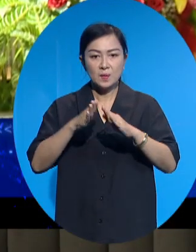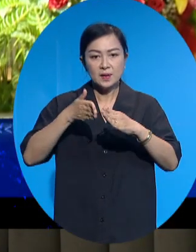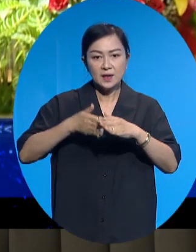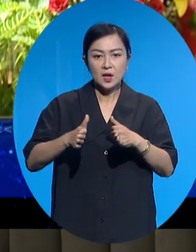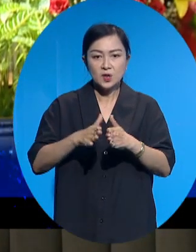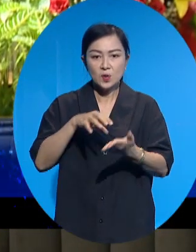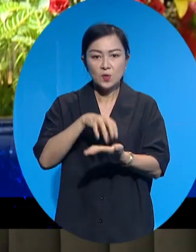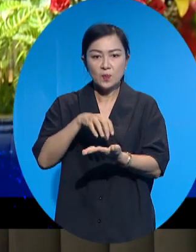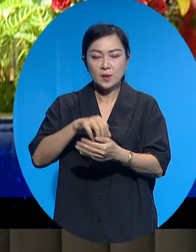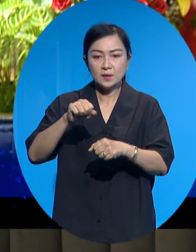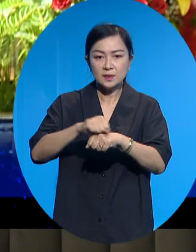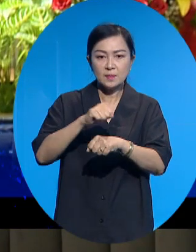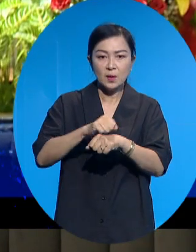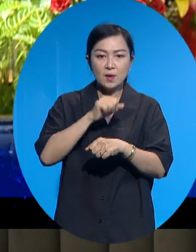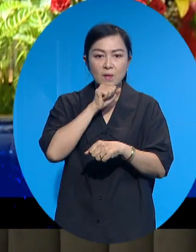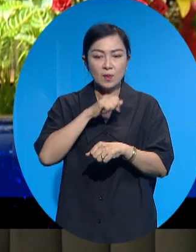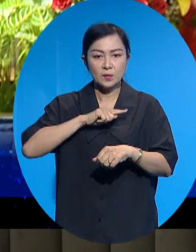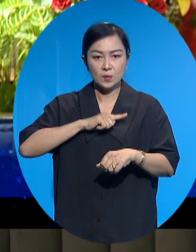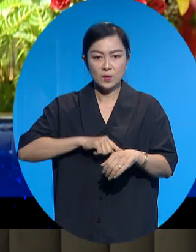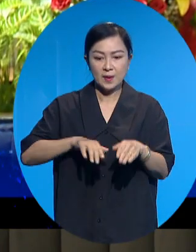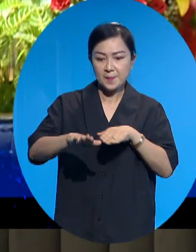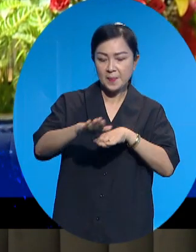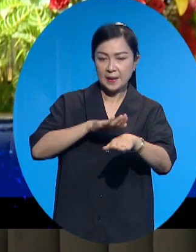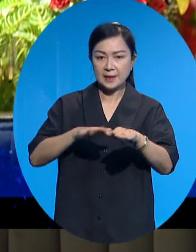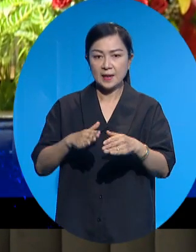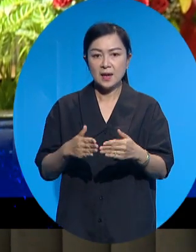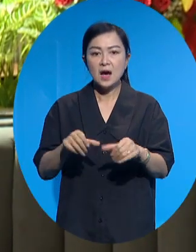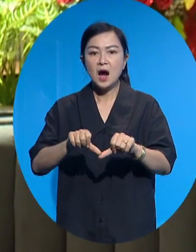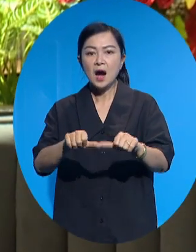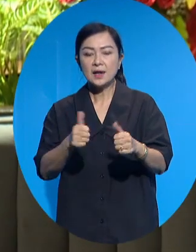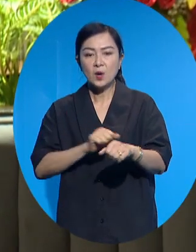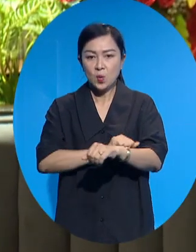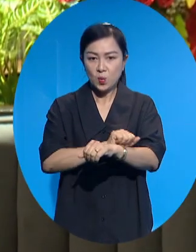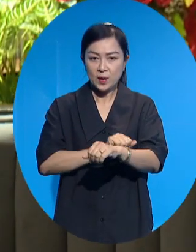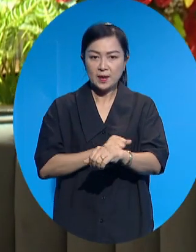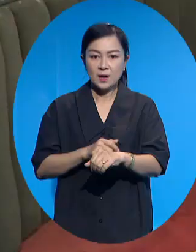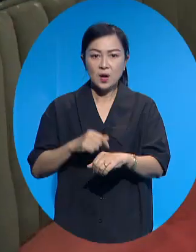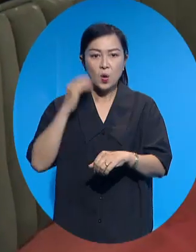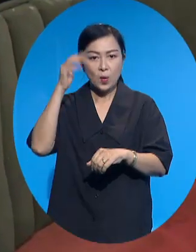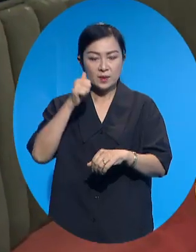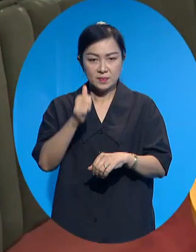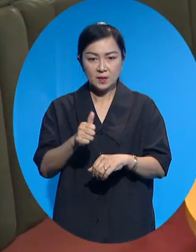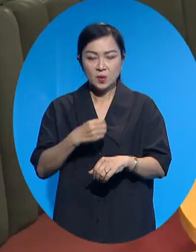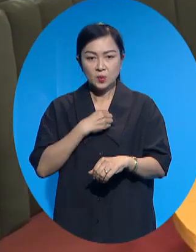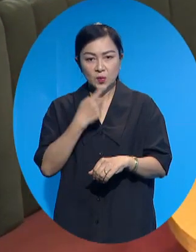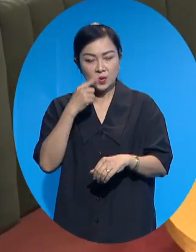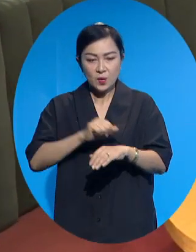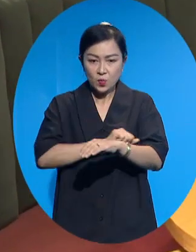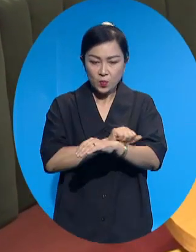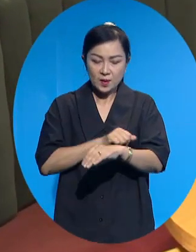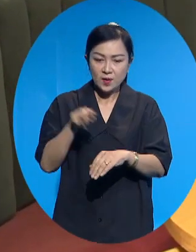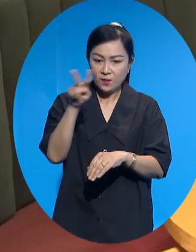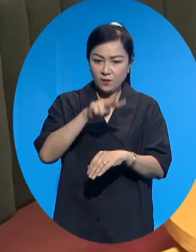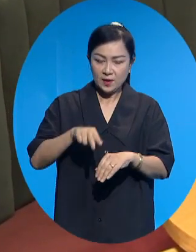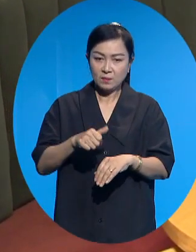hàng ở rất nhiều nơi như Singapore Hồng Kông Trung Quốc Malaysia ở đâu thì nguyên liệu cũng là quan trọng nhất tôi cảm thấy nguyên liệu ở Việt Nam